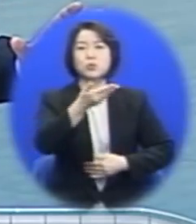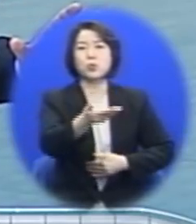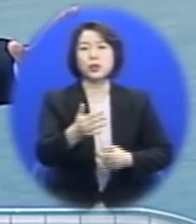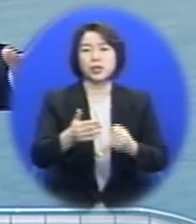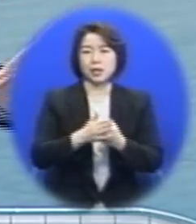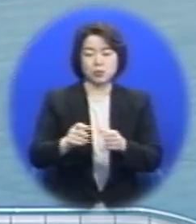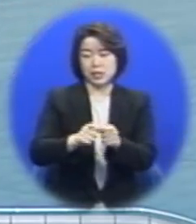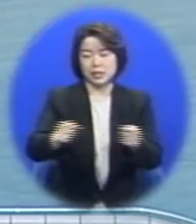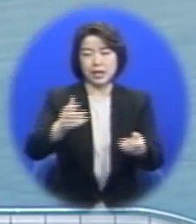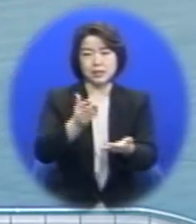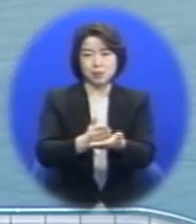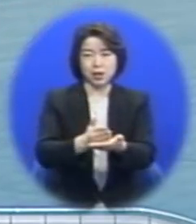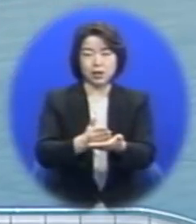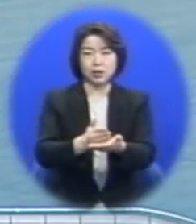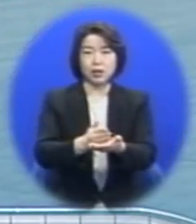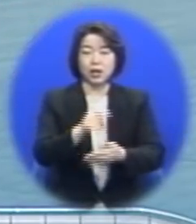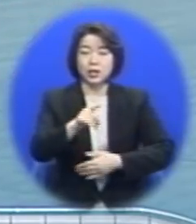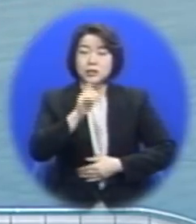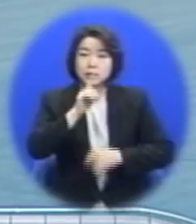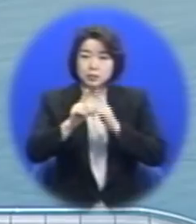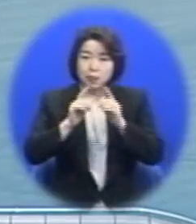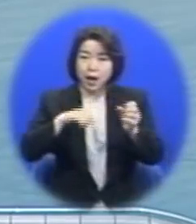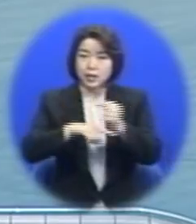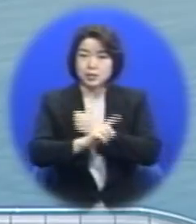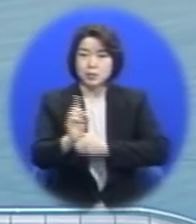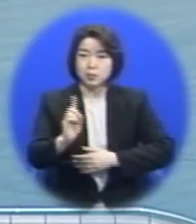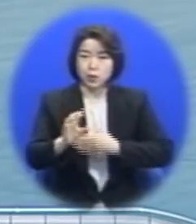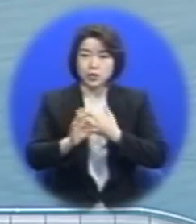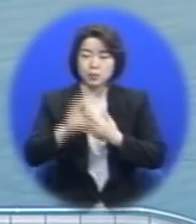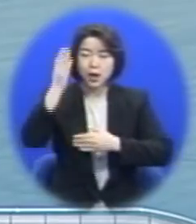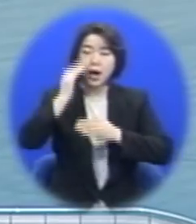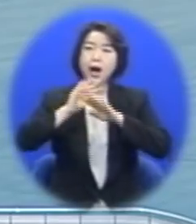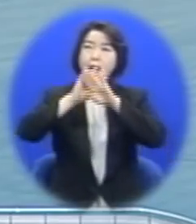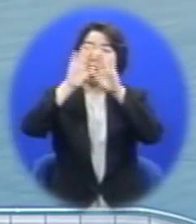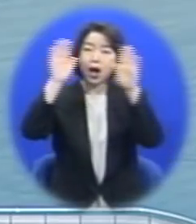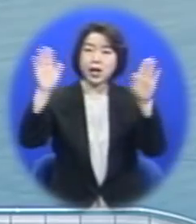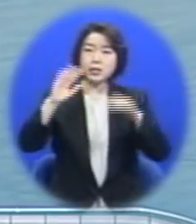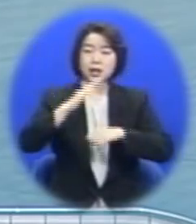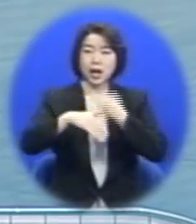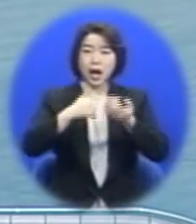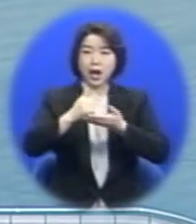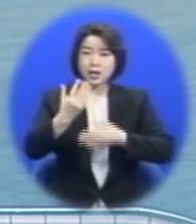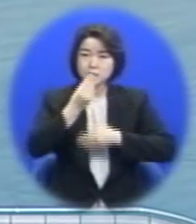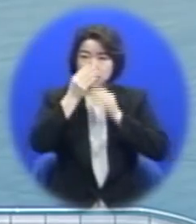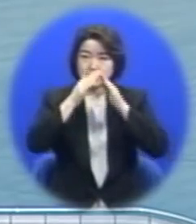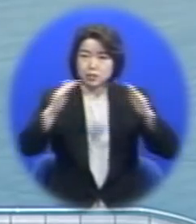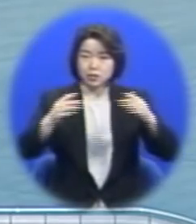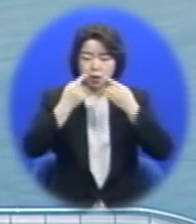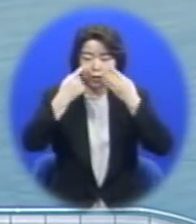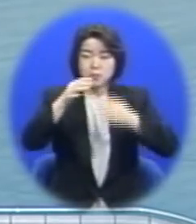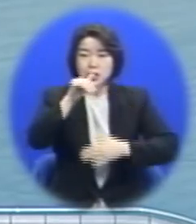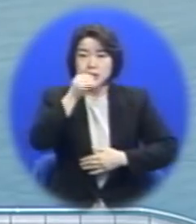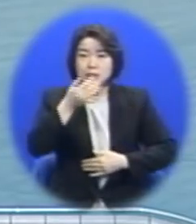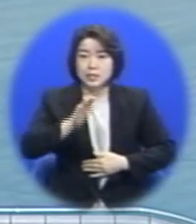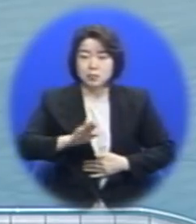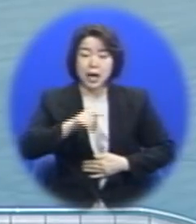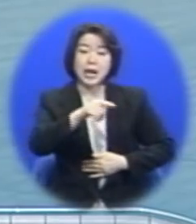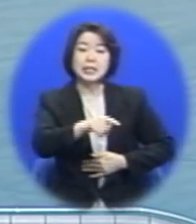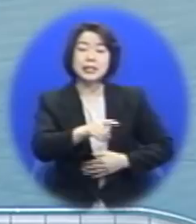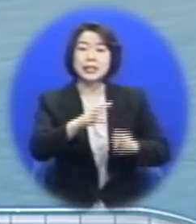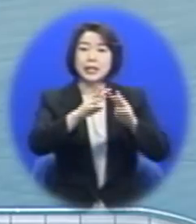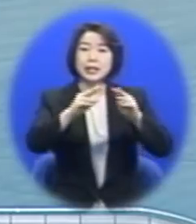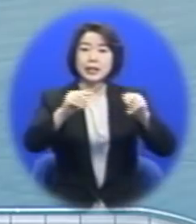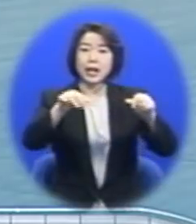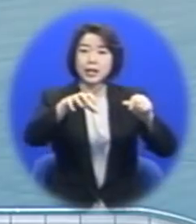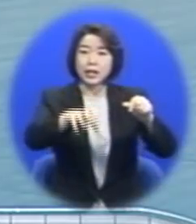겁니다. 그 말의 의미는 하늘에는 하나님의 성전이 분명히 있지만 이 땅에 있는